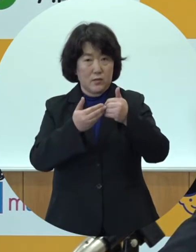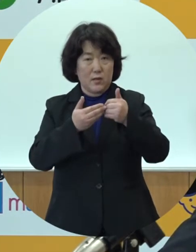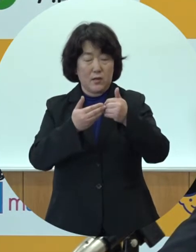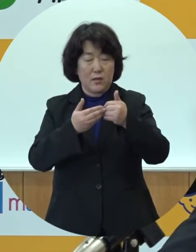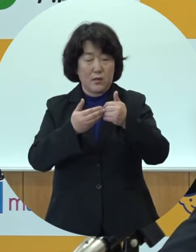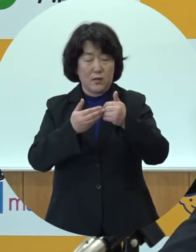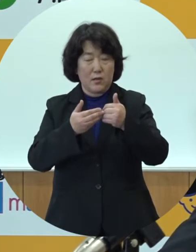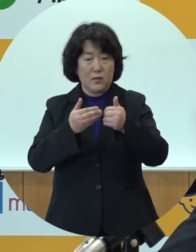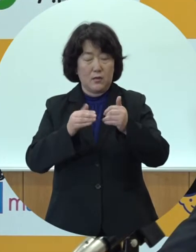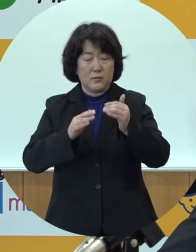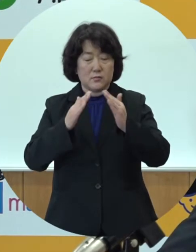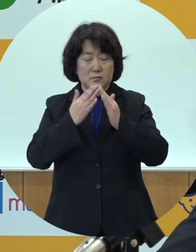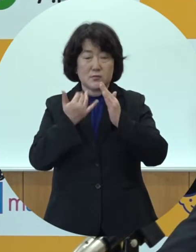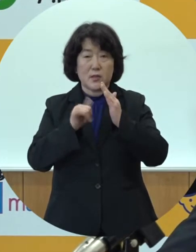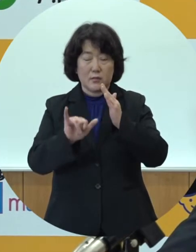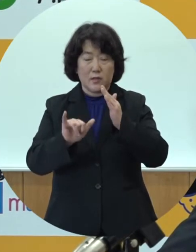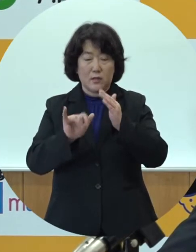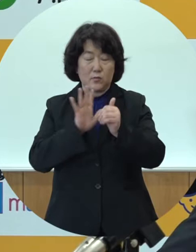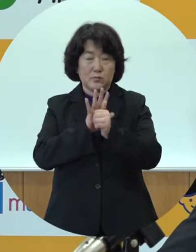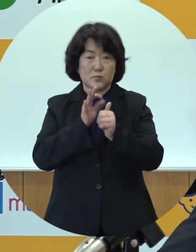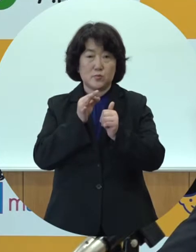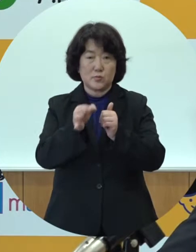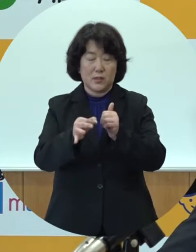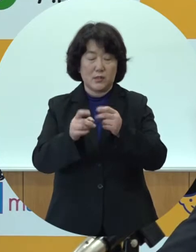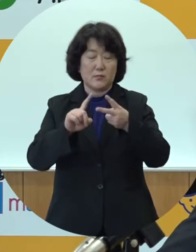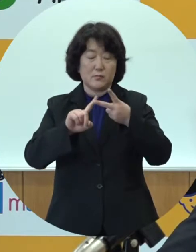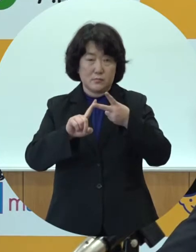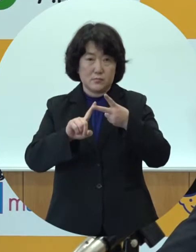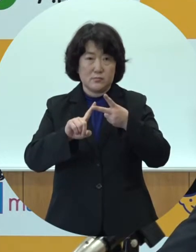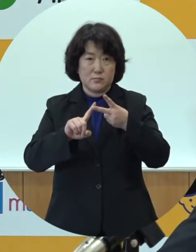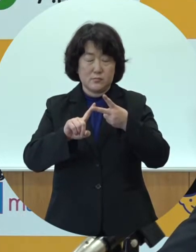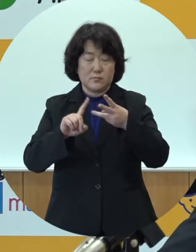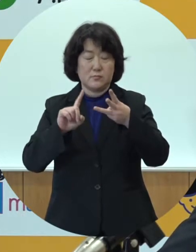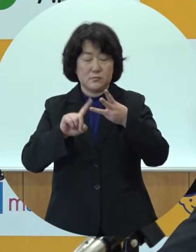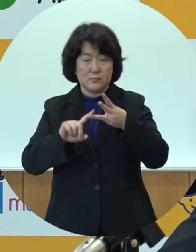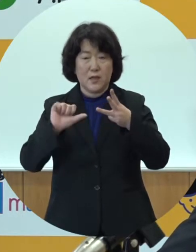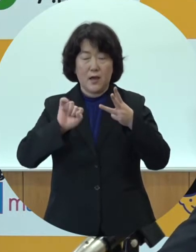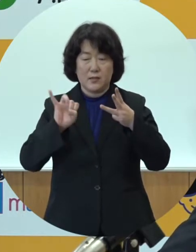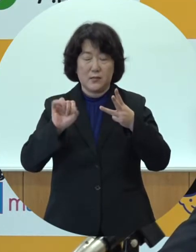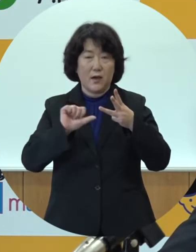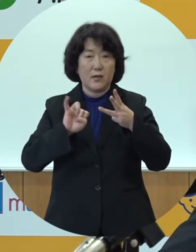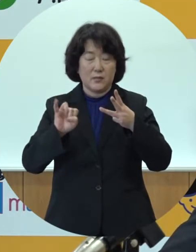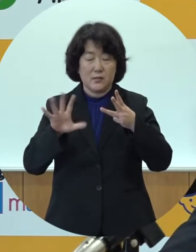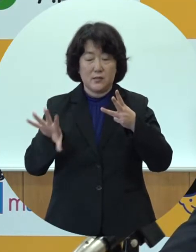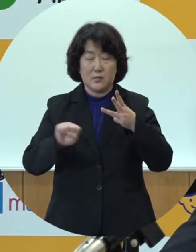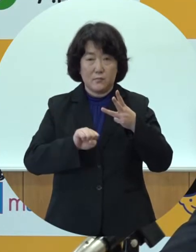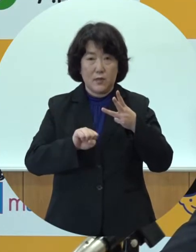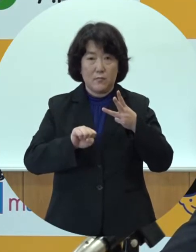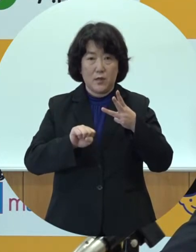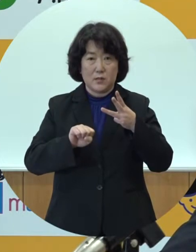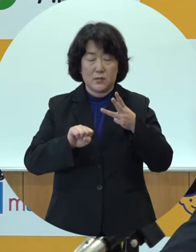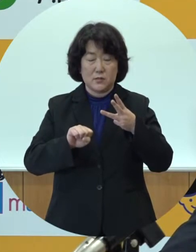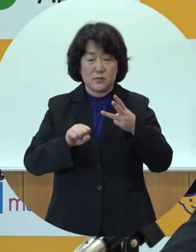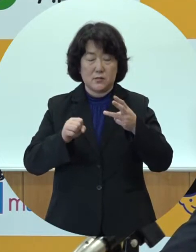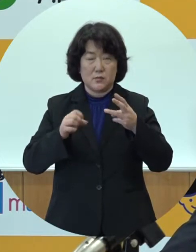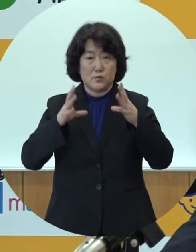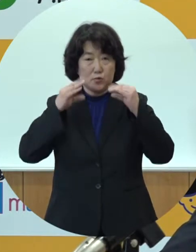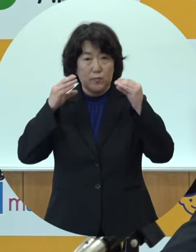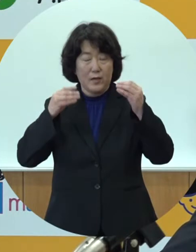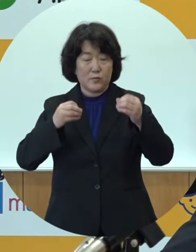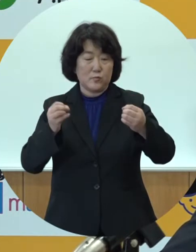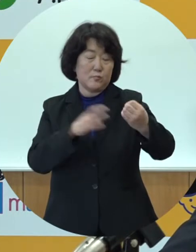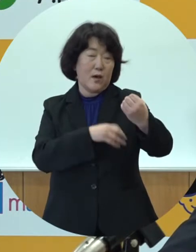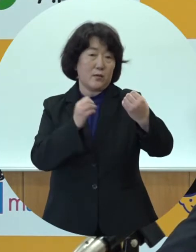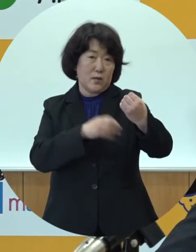別給付金、II今治スマイルマーケットについて、この3点についてお話をさせていただきます